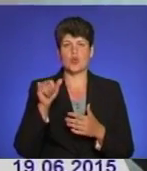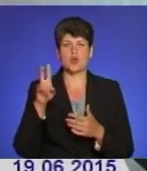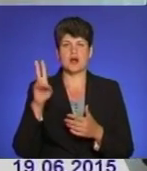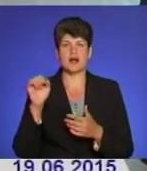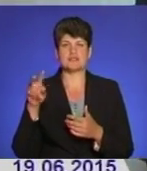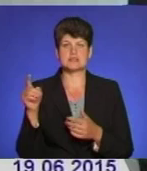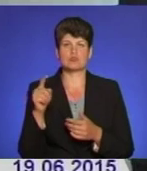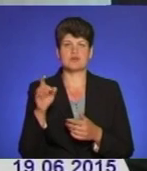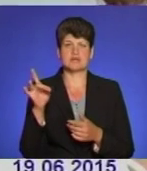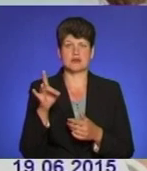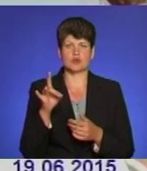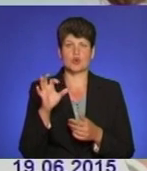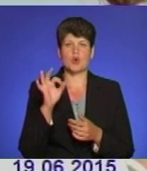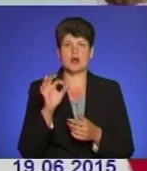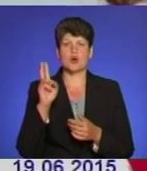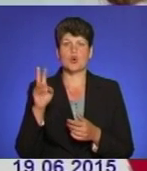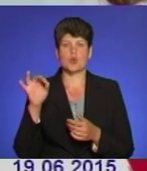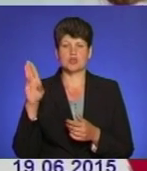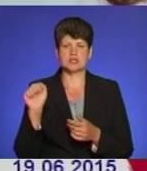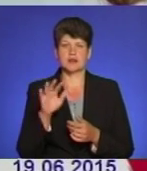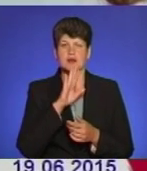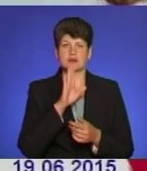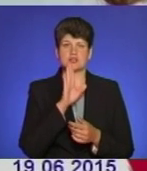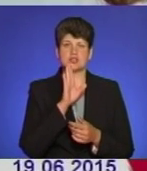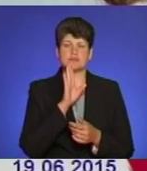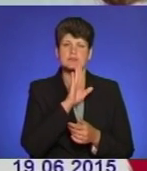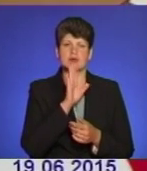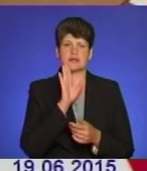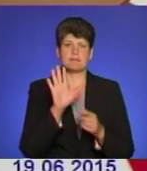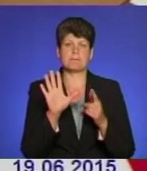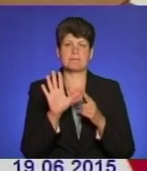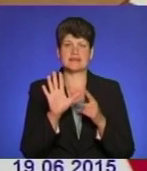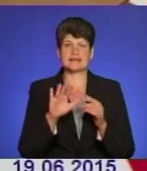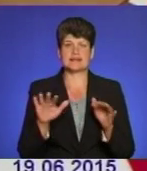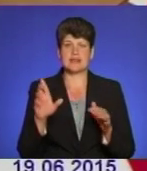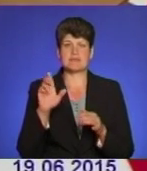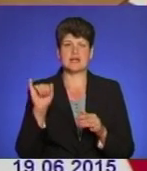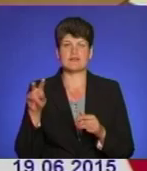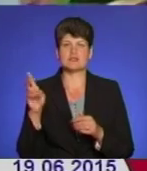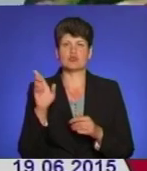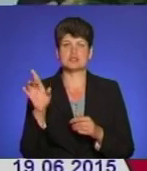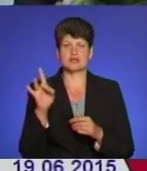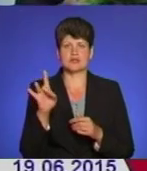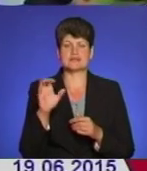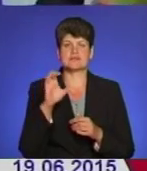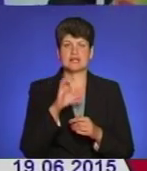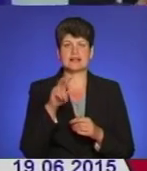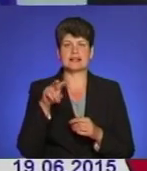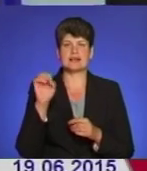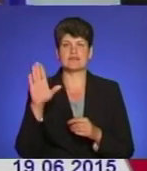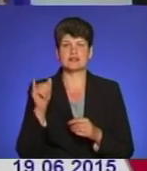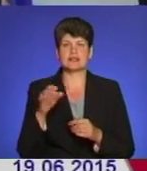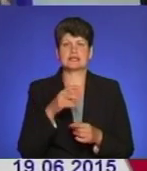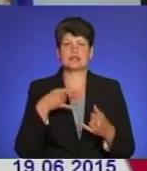Зборівського району, Ольга Кошик, мати п'яти дітей, жителька Білявинців Бучацького району, Світлана Левандовська, народила